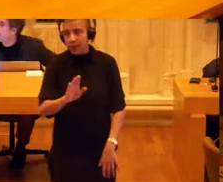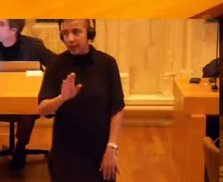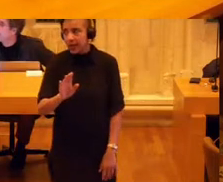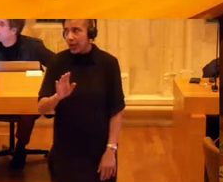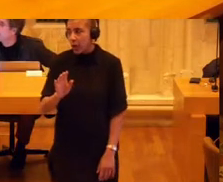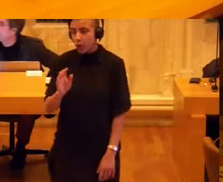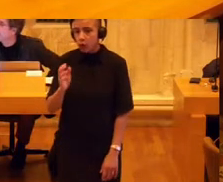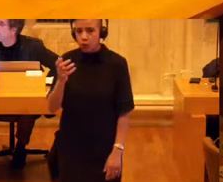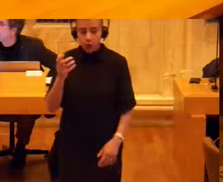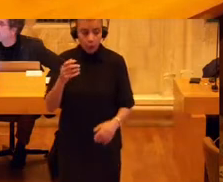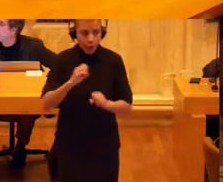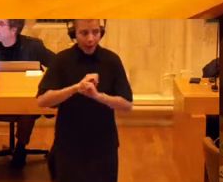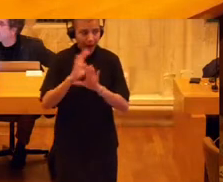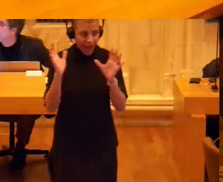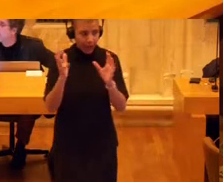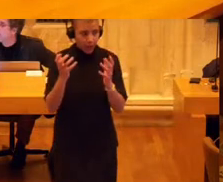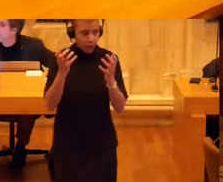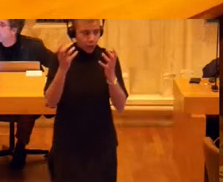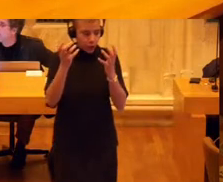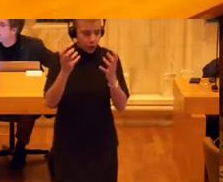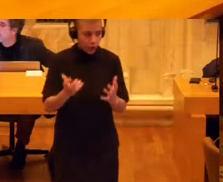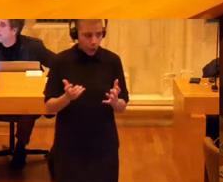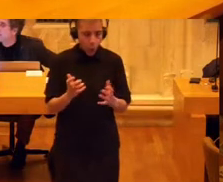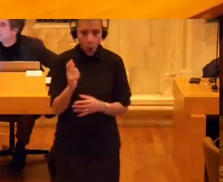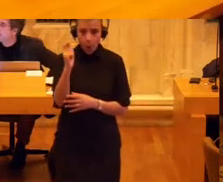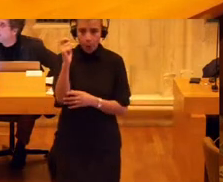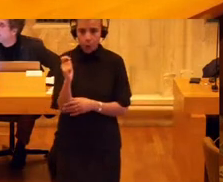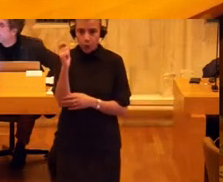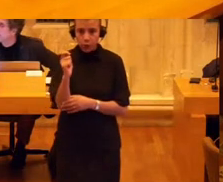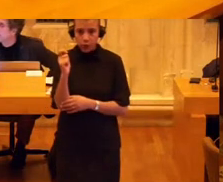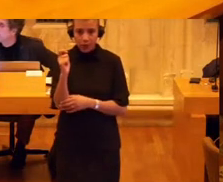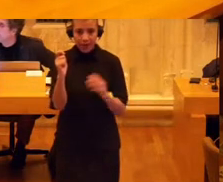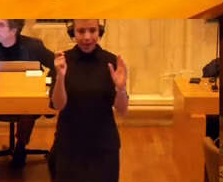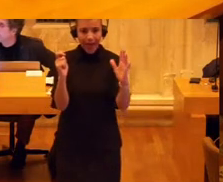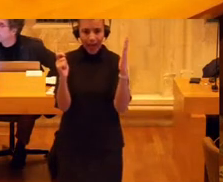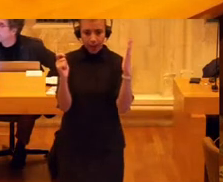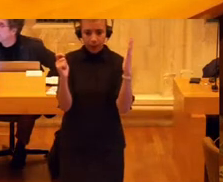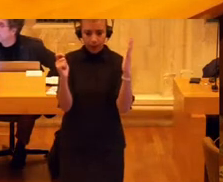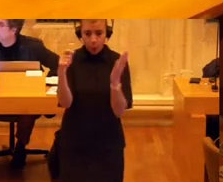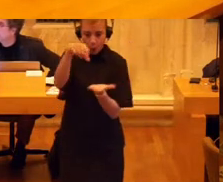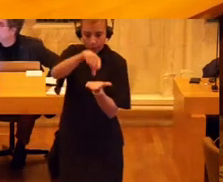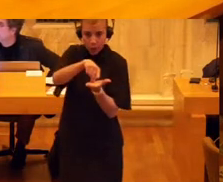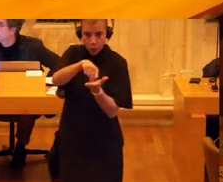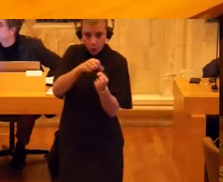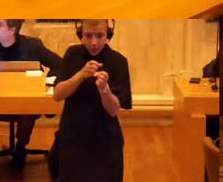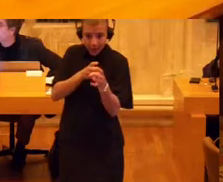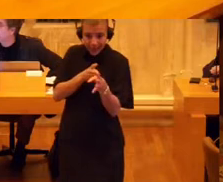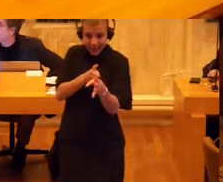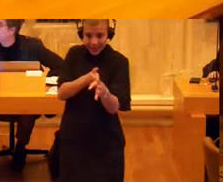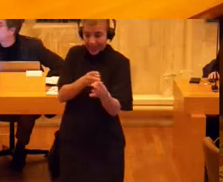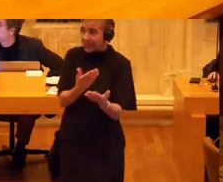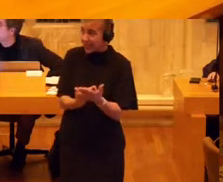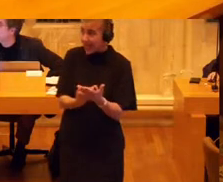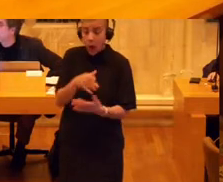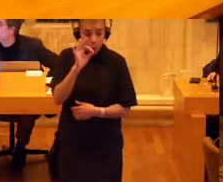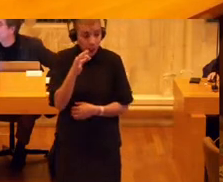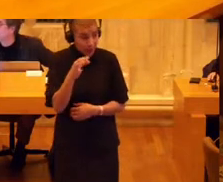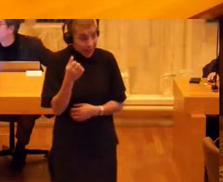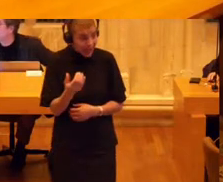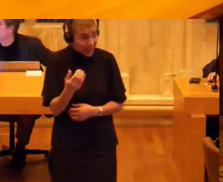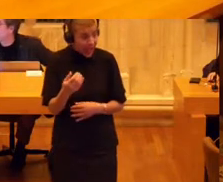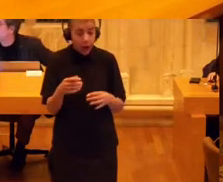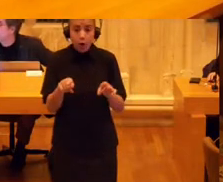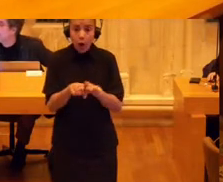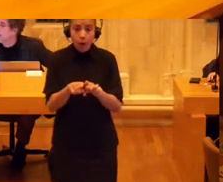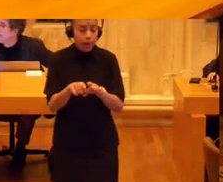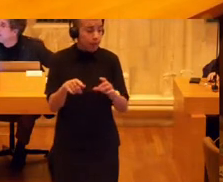tu voudrais qu'on mette le cycliste entre l'arbre et le bus. Exactement. D'accord. Exactement. Comme tu as de l'autre côté, en fait. Hein, entre la